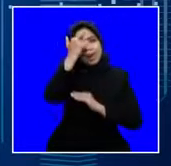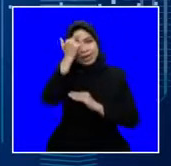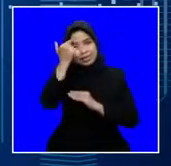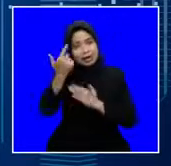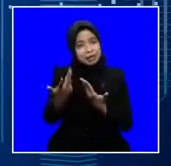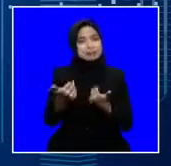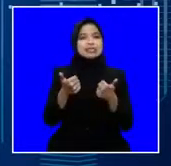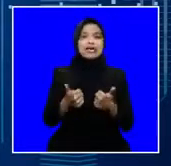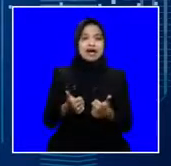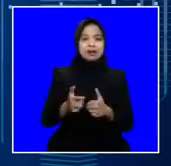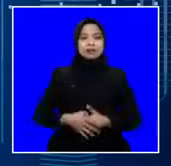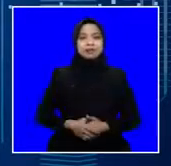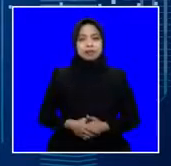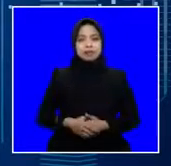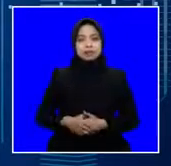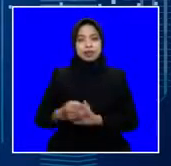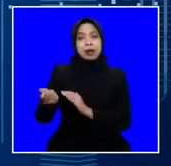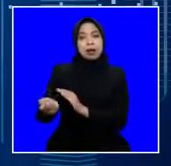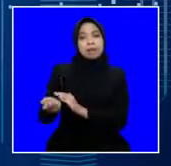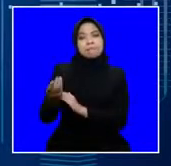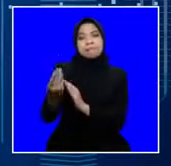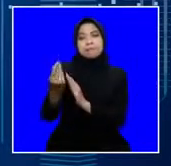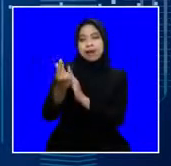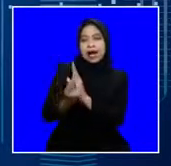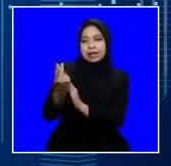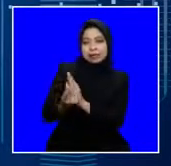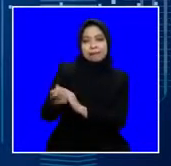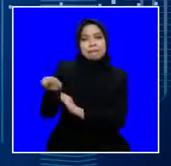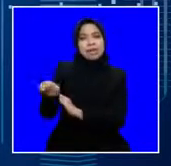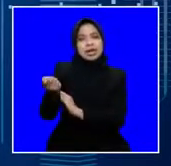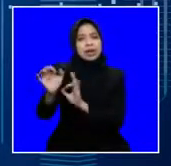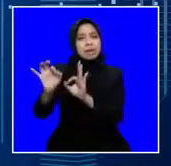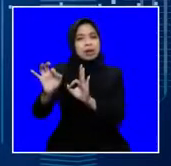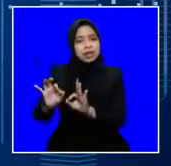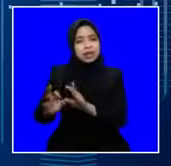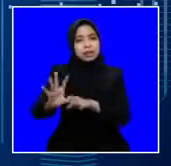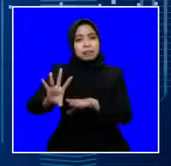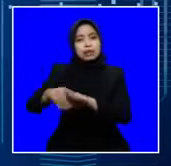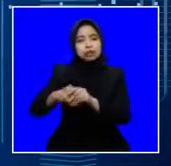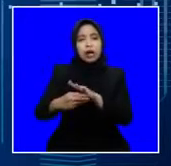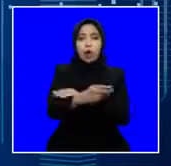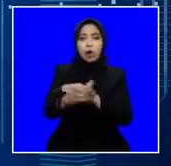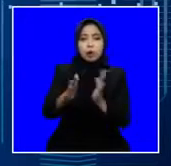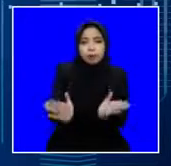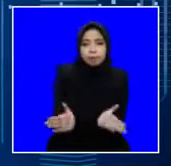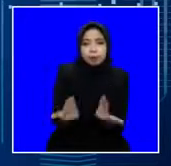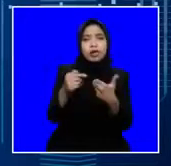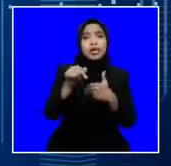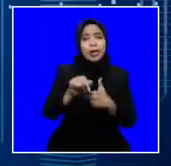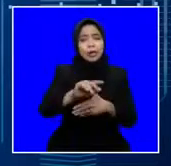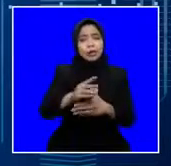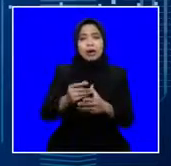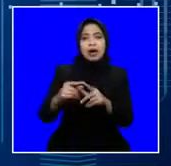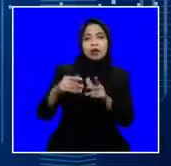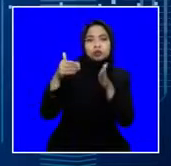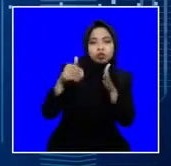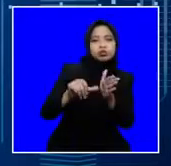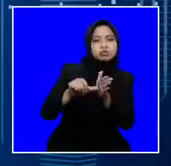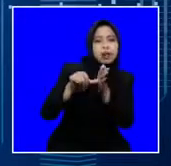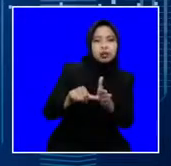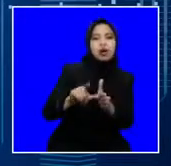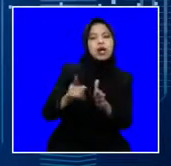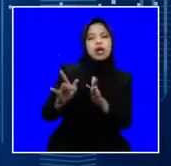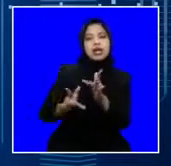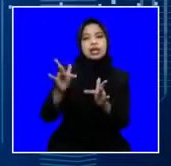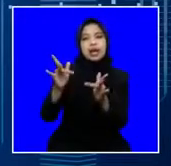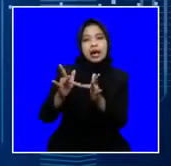Oleh karena itu, di dalam belanja pendidikan termasuk program pemulihan ekonomi, kita memberikan alokasi untuk belanja